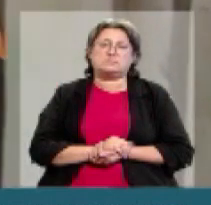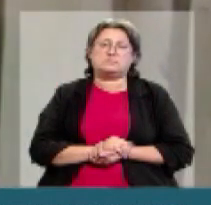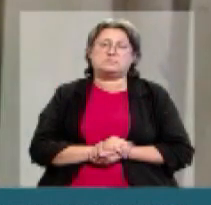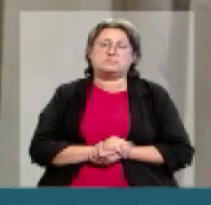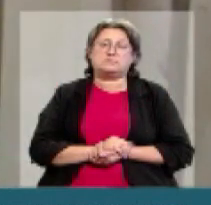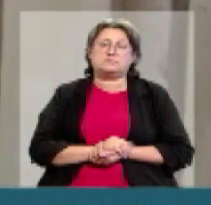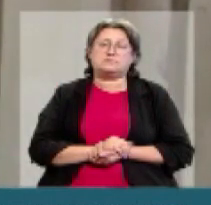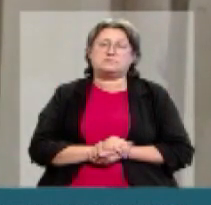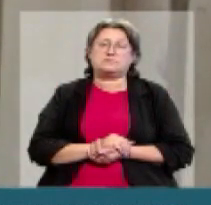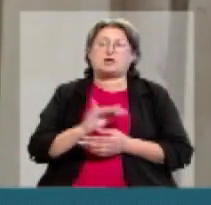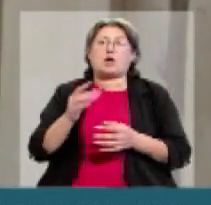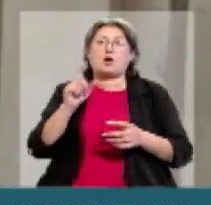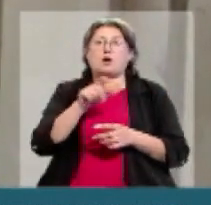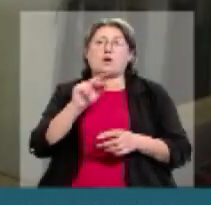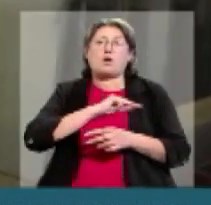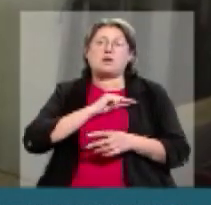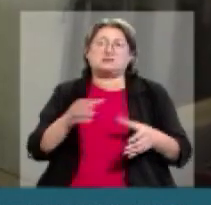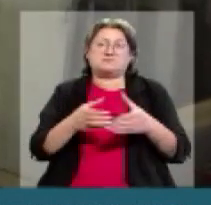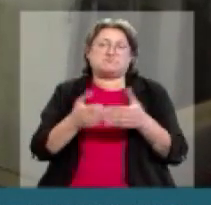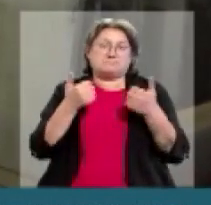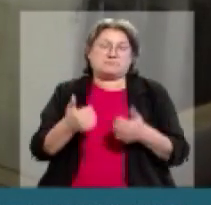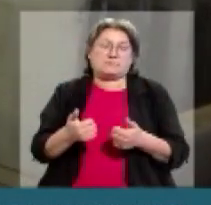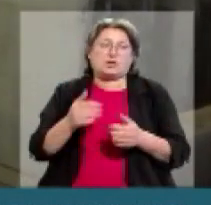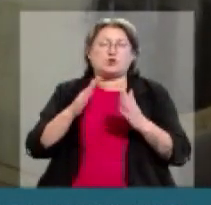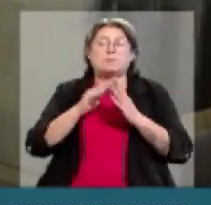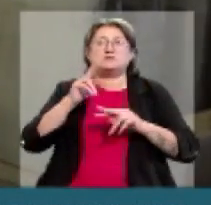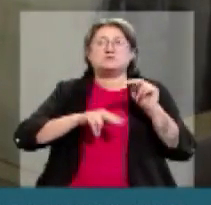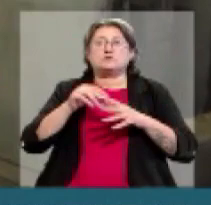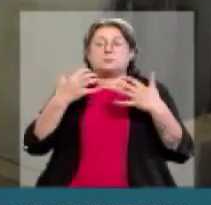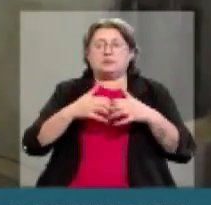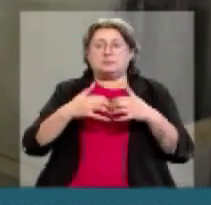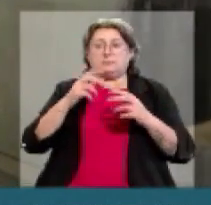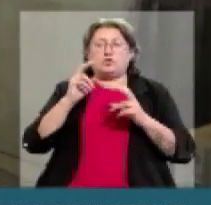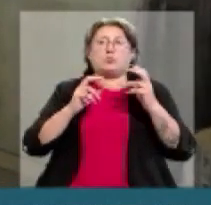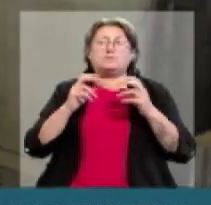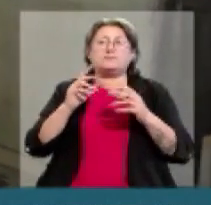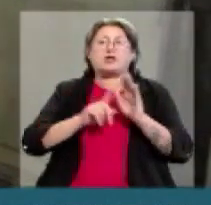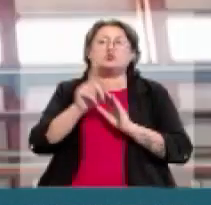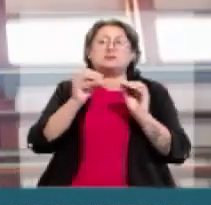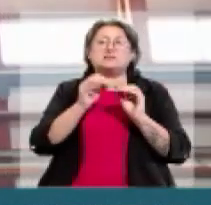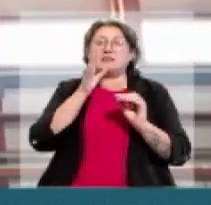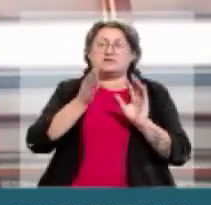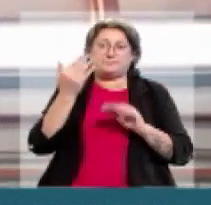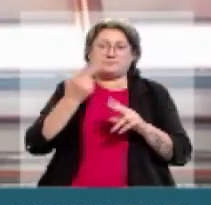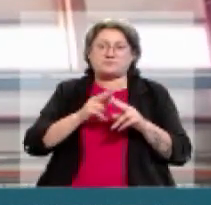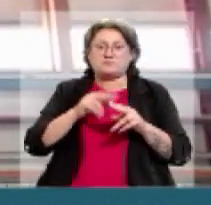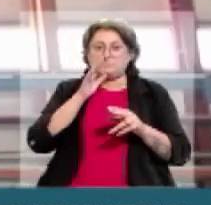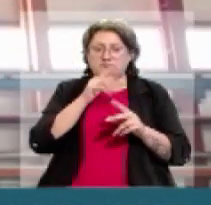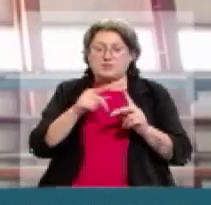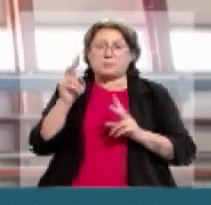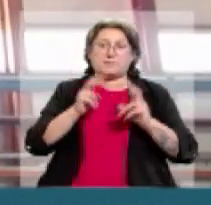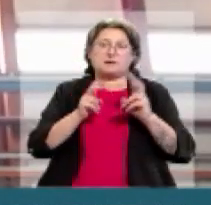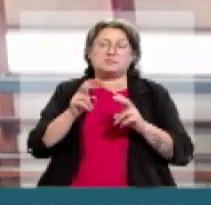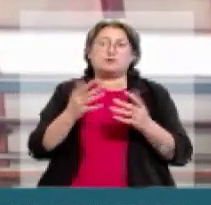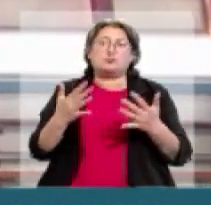работать. Тут коллектив хороший. Домостроительный комбинат начал свою работу почти 10 лет назад. За эти годы